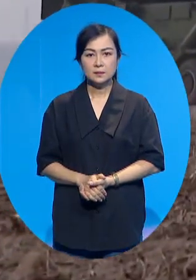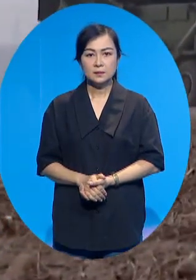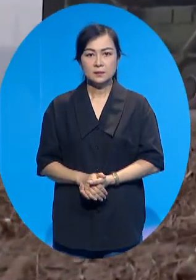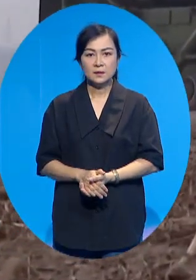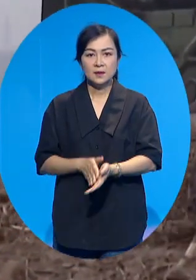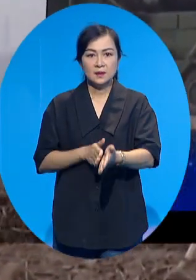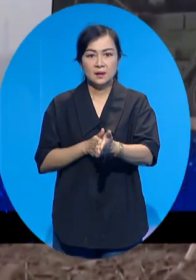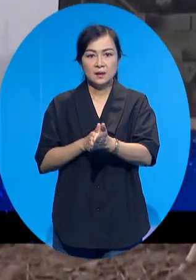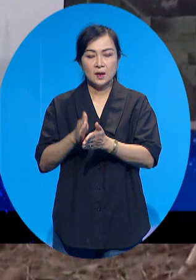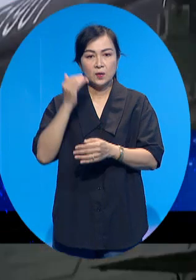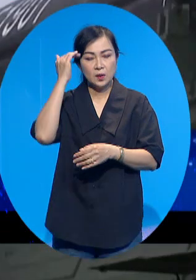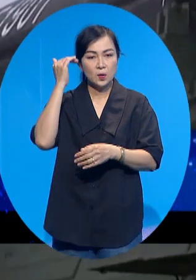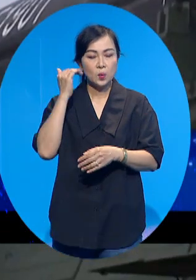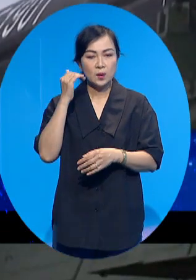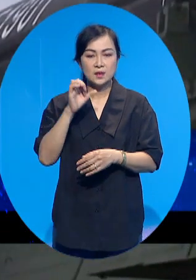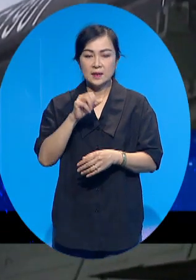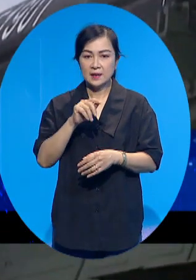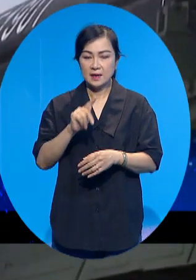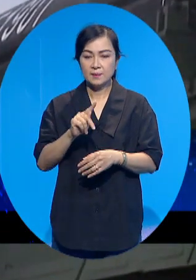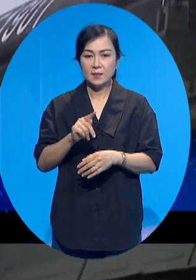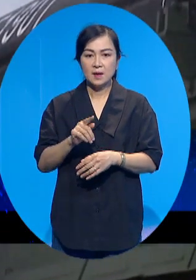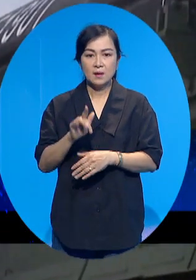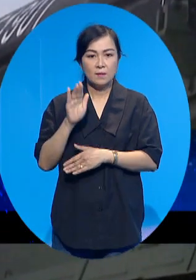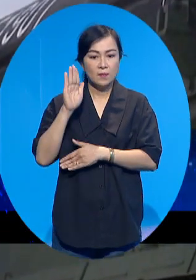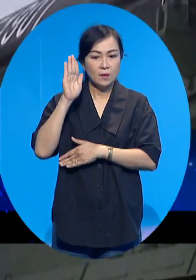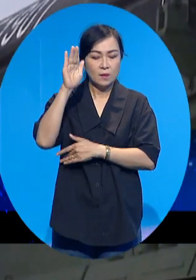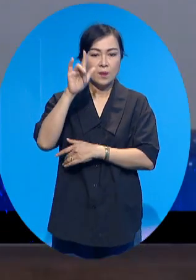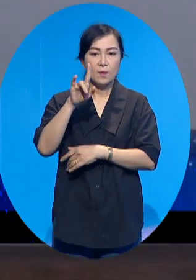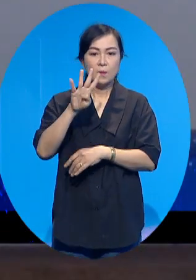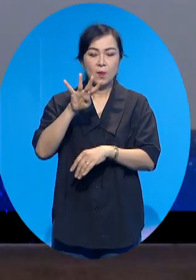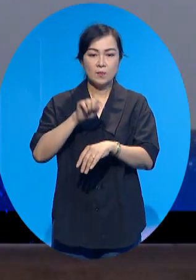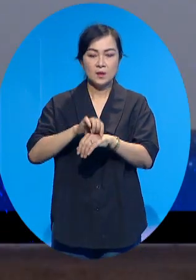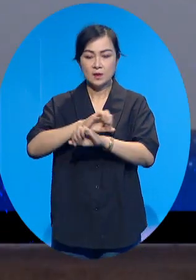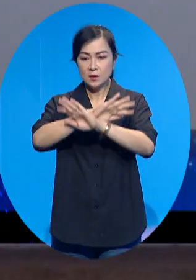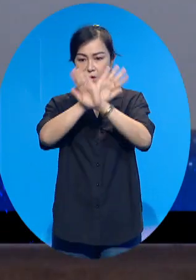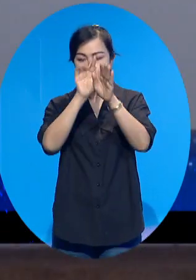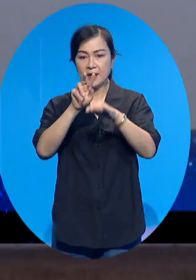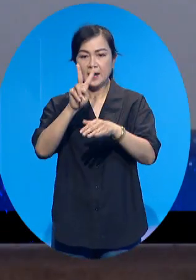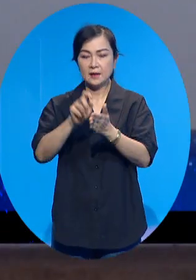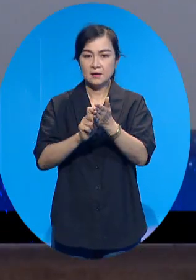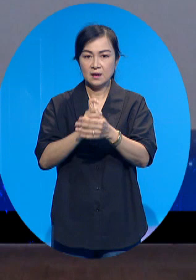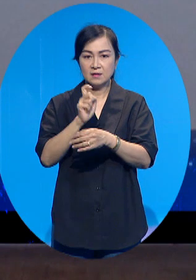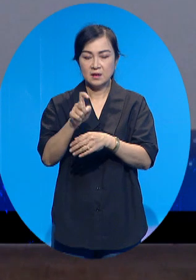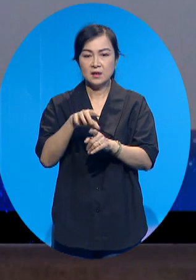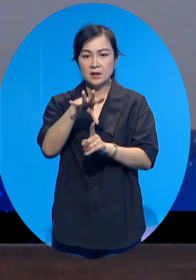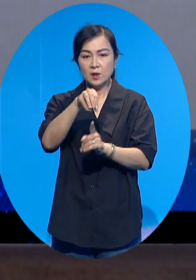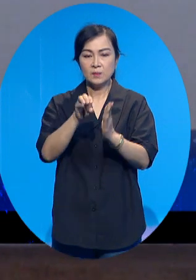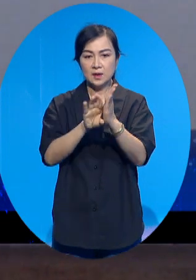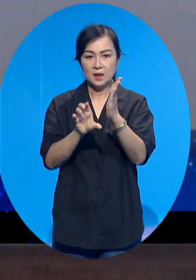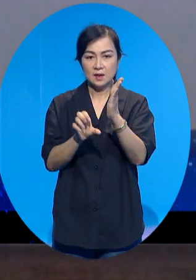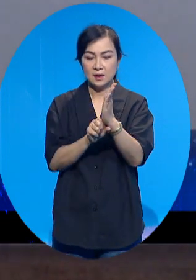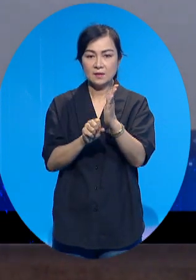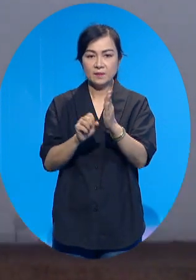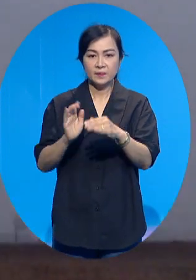Theo Hội đồng Tham mưu trưởng Liên quân Hàn Quốc JCS, vụ phóng bắt đầu vào khoảng 4 giờ sáng ngày 2 tháng 9 giờ địa phương. Thông tin chi tiết về vụ